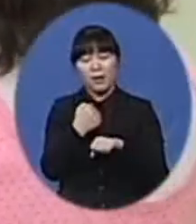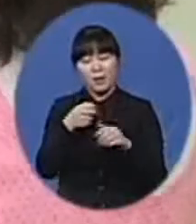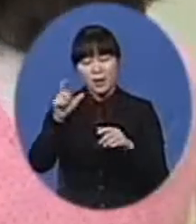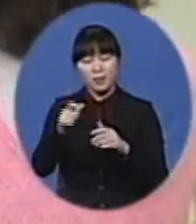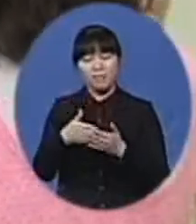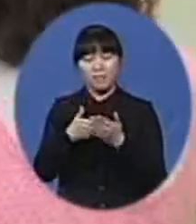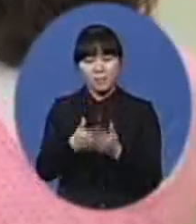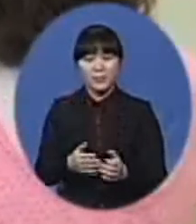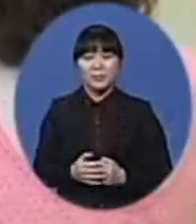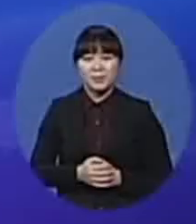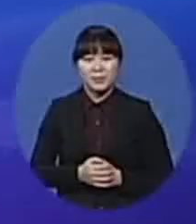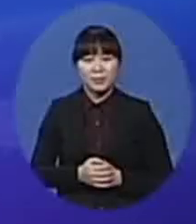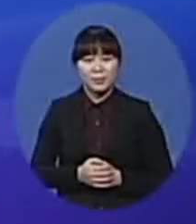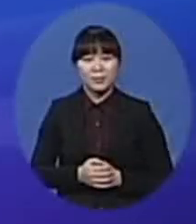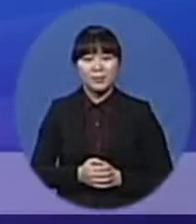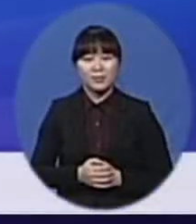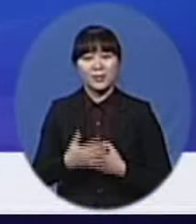강조했습니다.